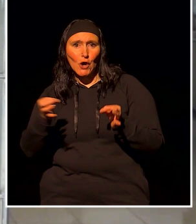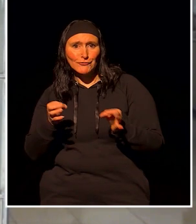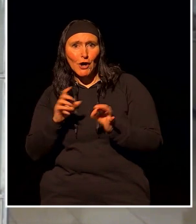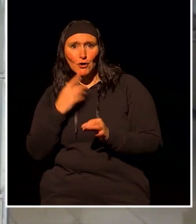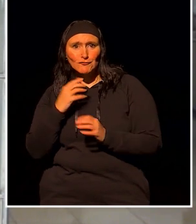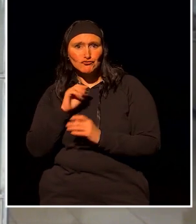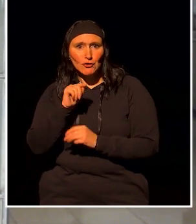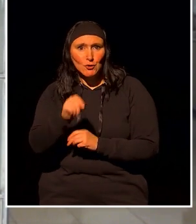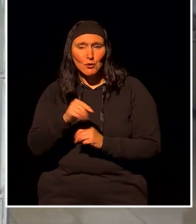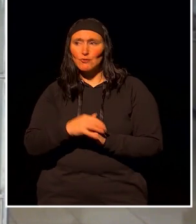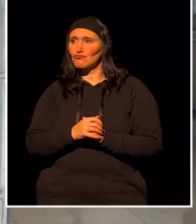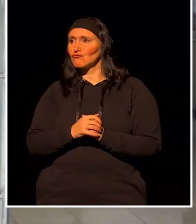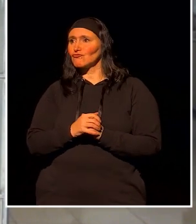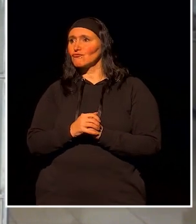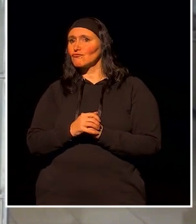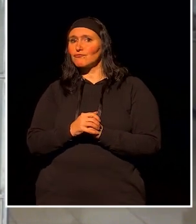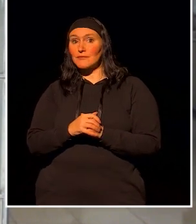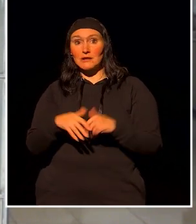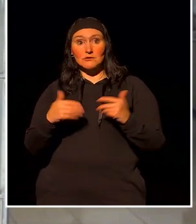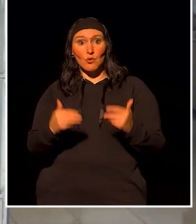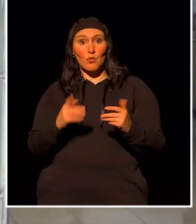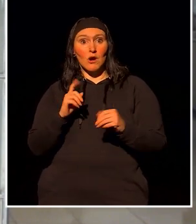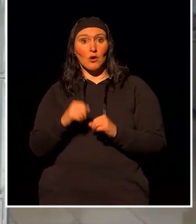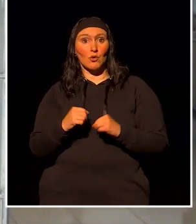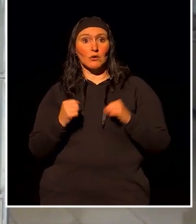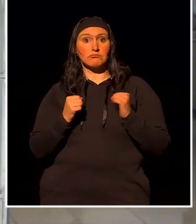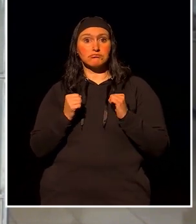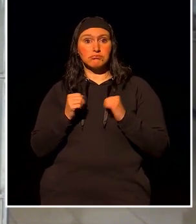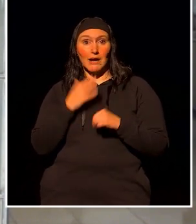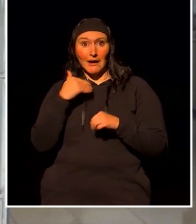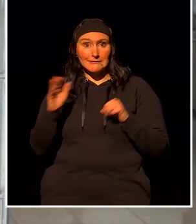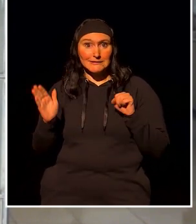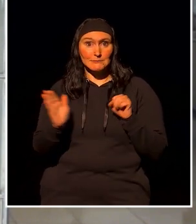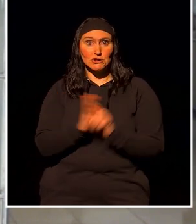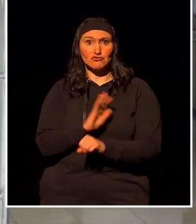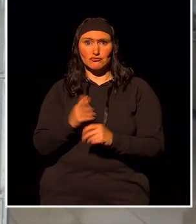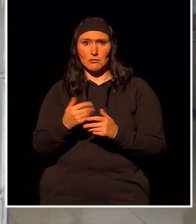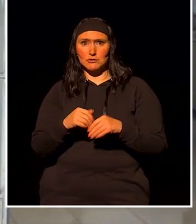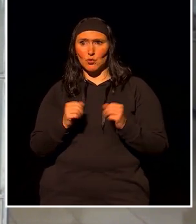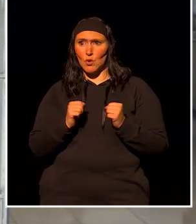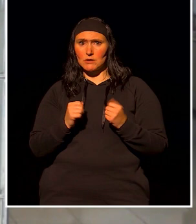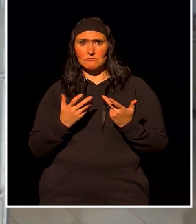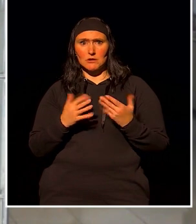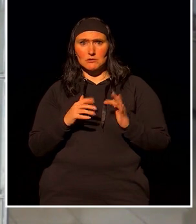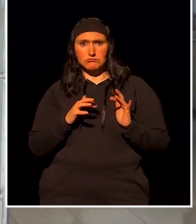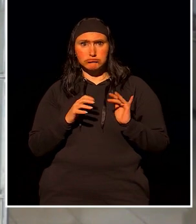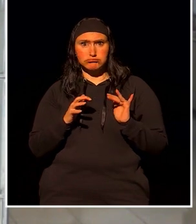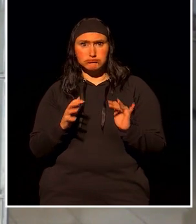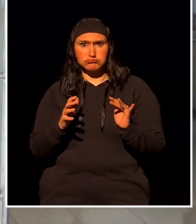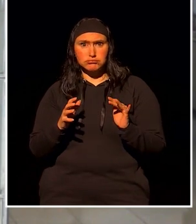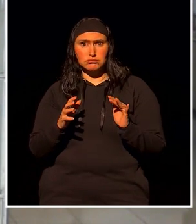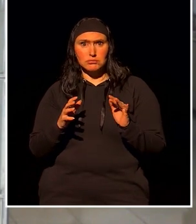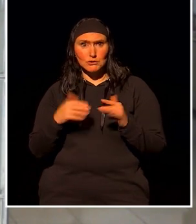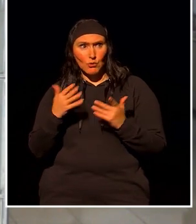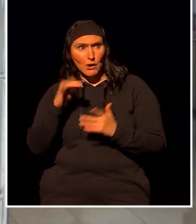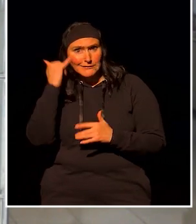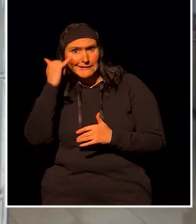intern kolonisierten antisemitischen Theorien und Praxisen zu befreien? Wahrscheinlich